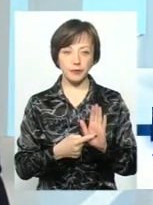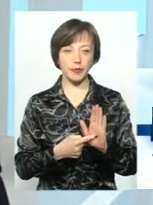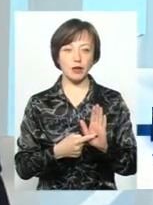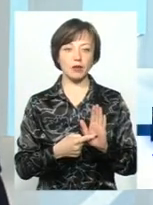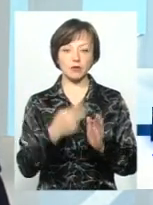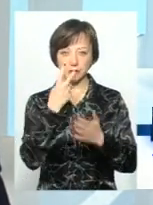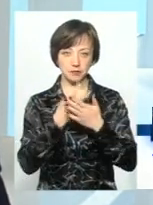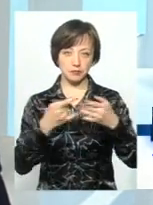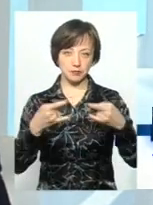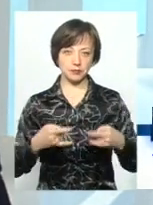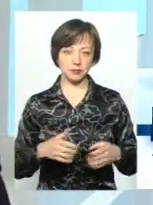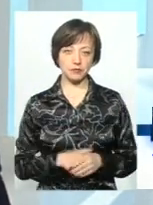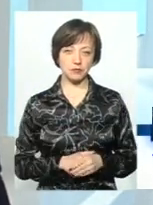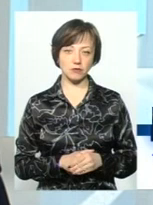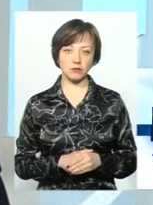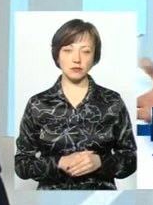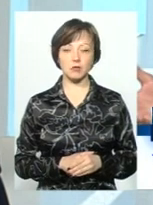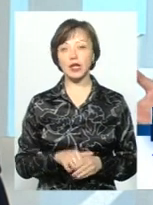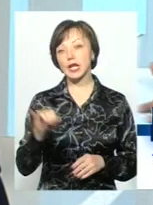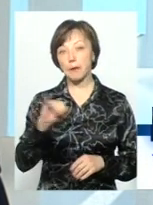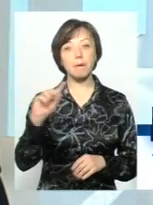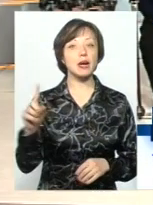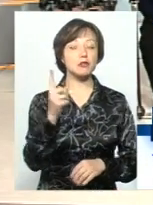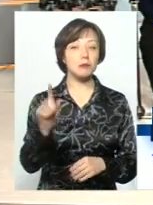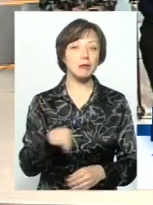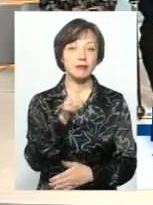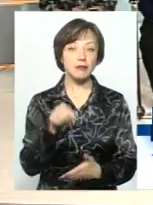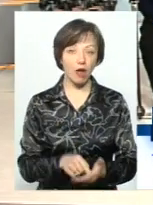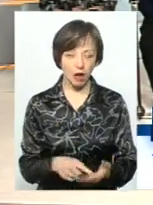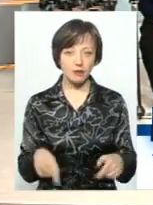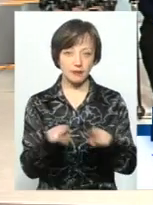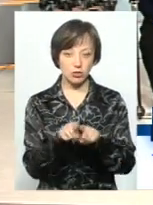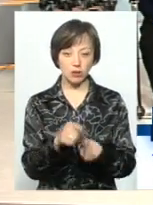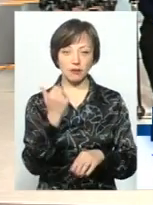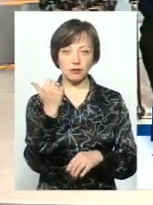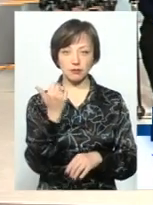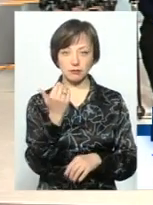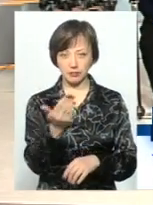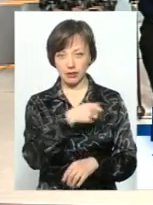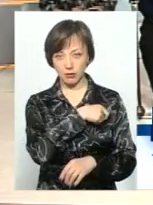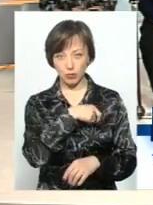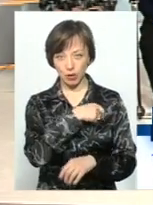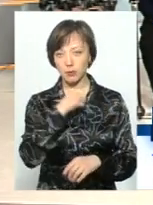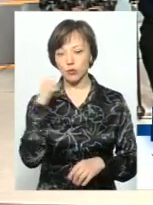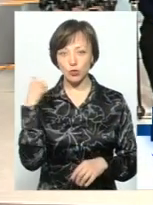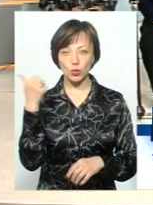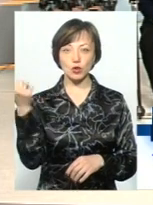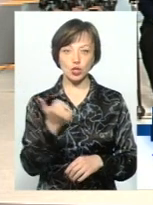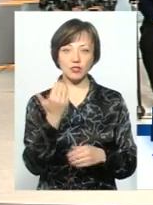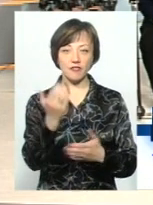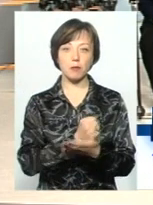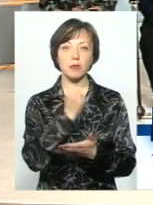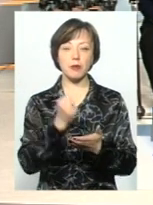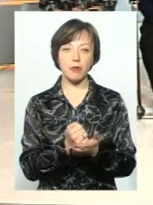Це 61-90-60. Ну і перше питання все ж таки я буду адресувати депутатам, які минулого тижня приймали звернення